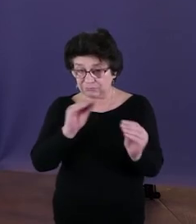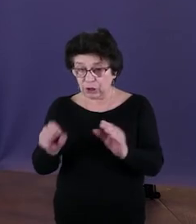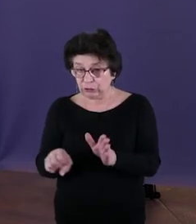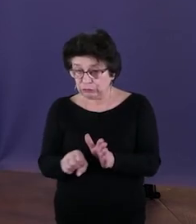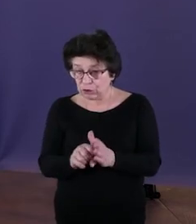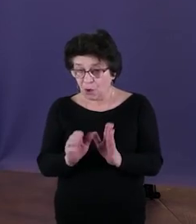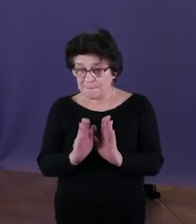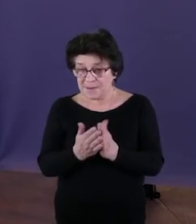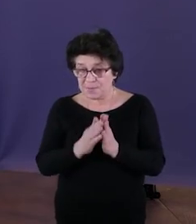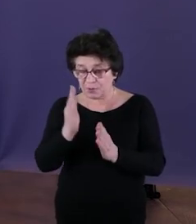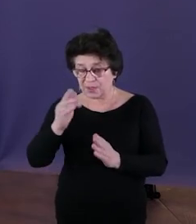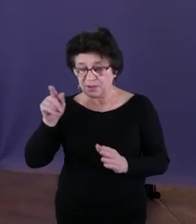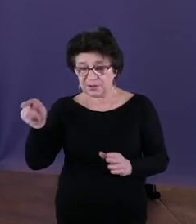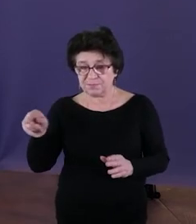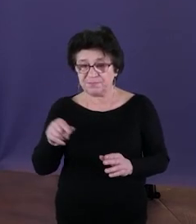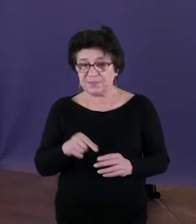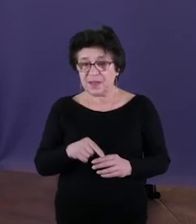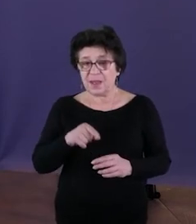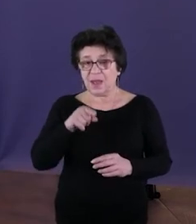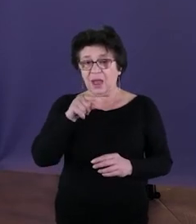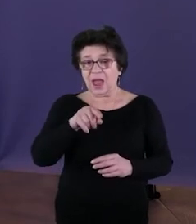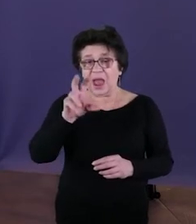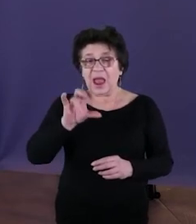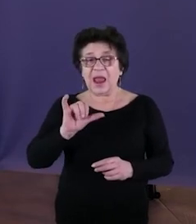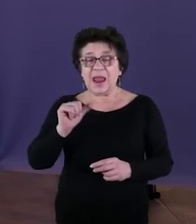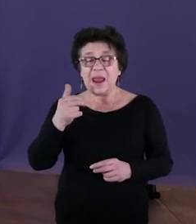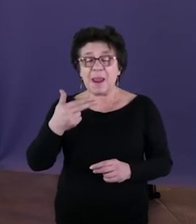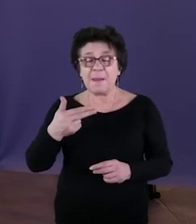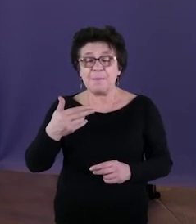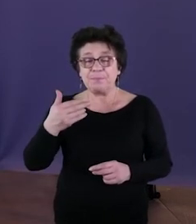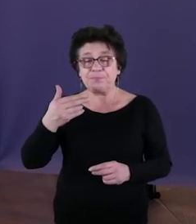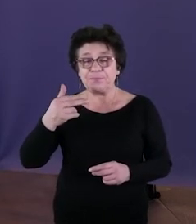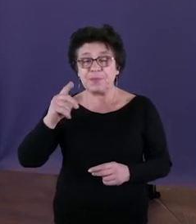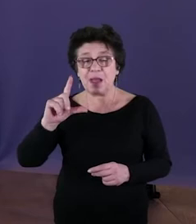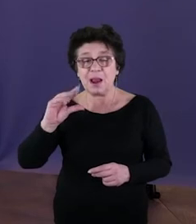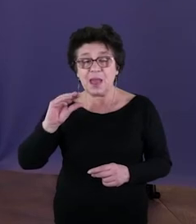płynnie łączy ponieważ Himmler był takim